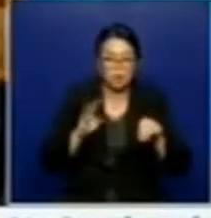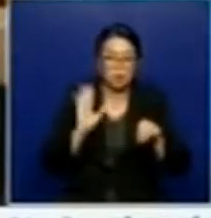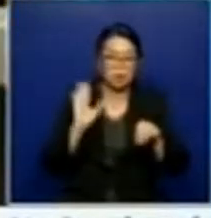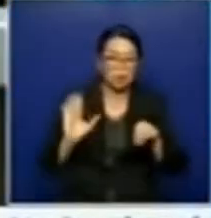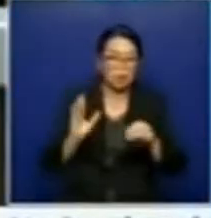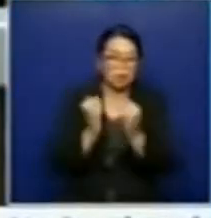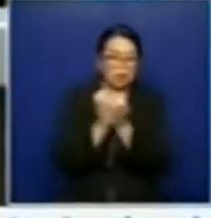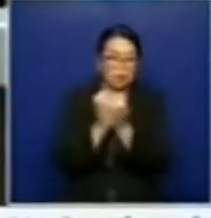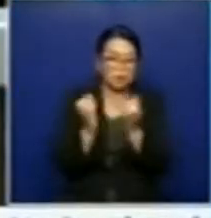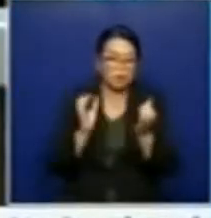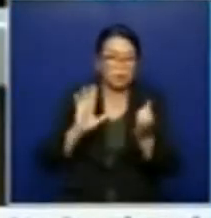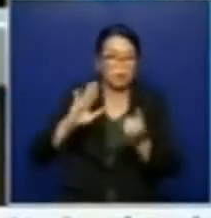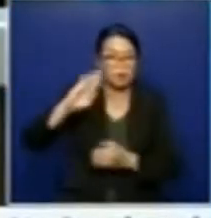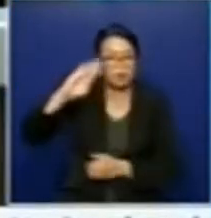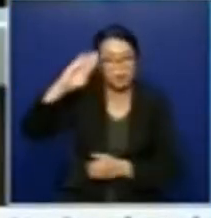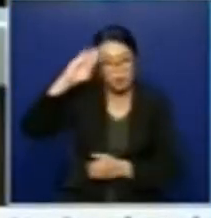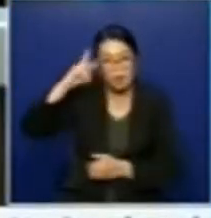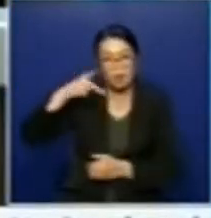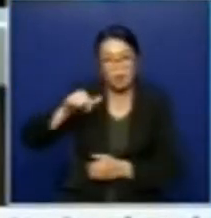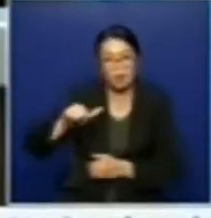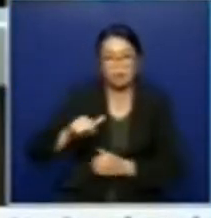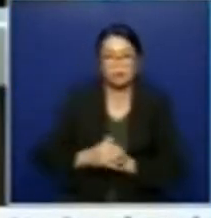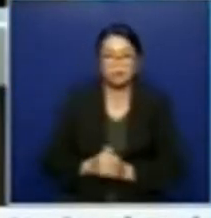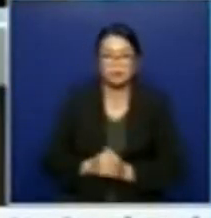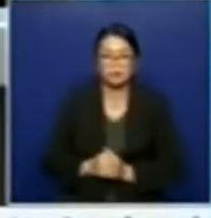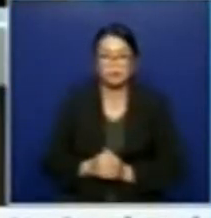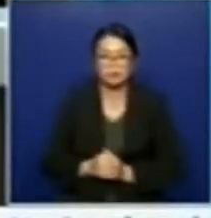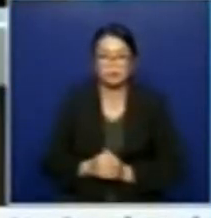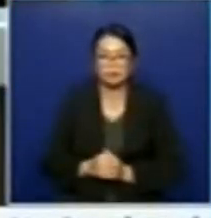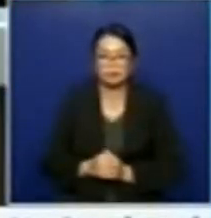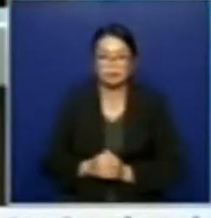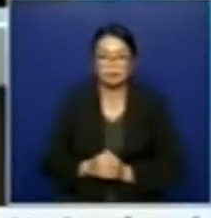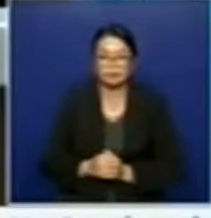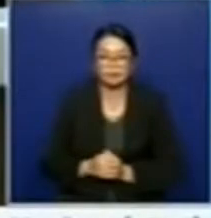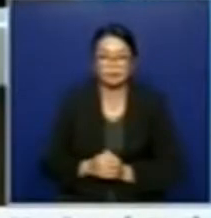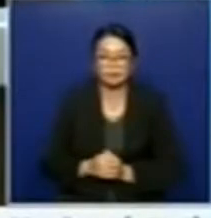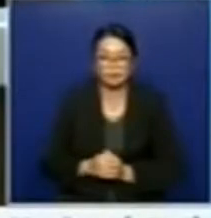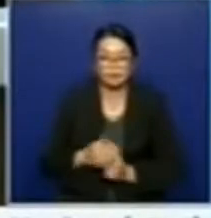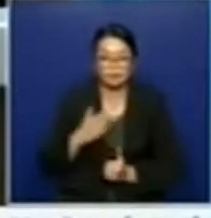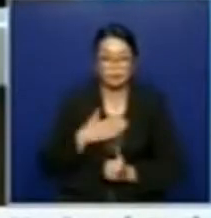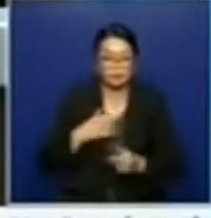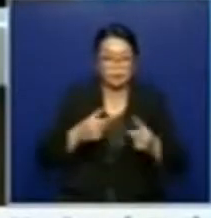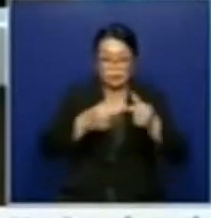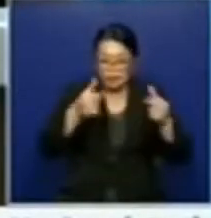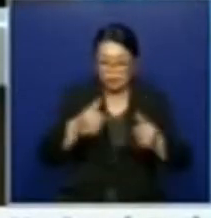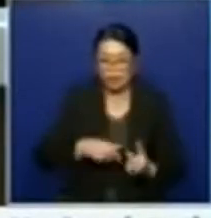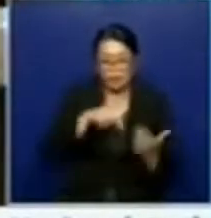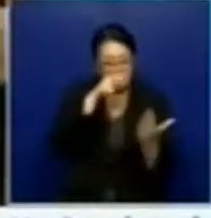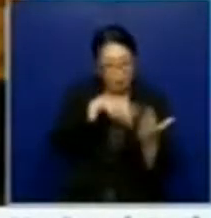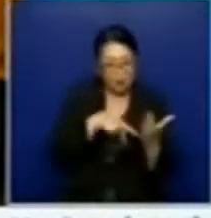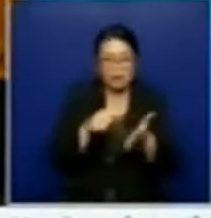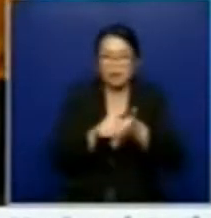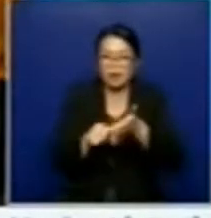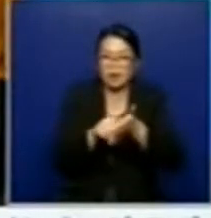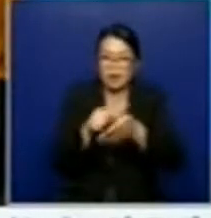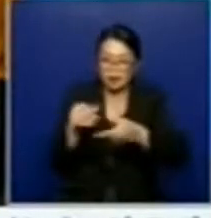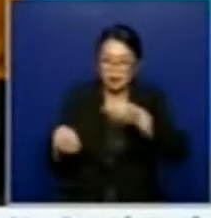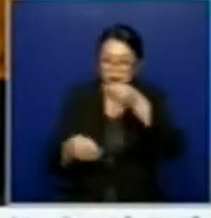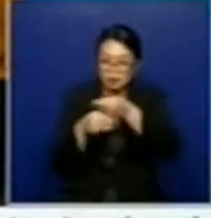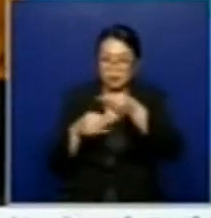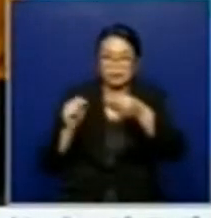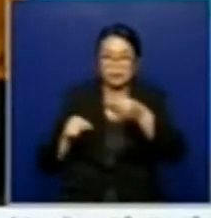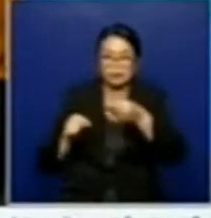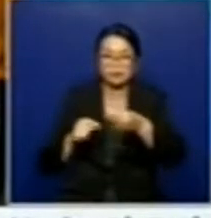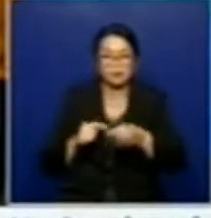รัฐบาลพลเอกประยุทธ์จันทร์โอชาที่เป็นผู้เสนอเข้ามาซึ่งหลังจากได้อ่านร่างแก้ไขมาตรา256ของรัฐบาลแล้วต้องบอกว่า